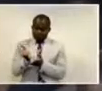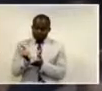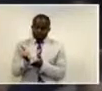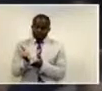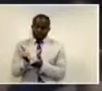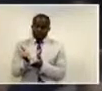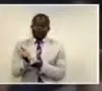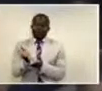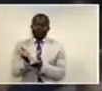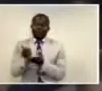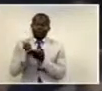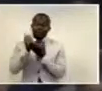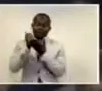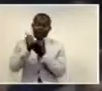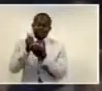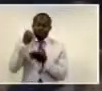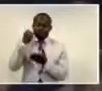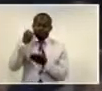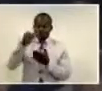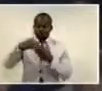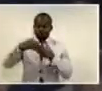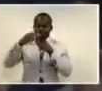kuyo abayobozi bakorera abaturage